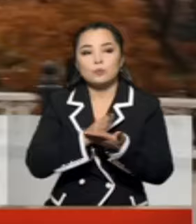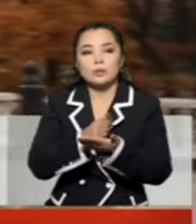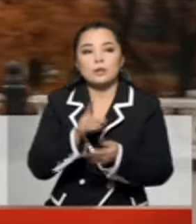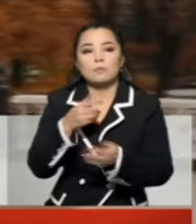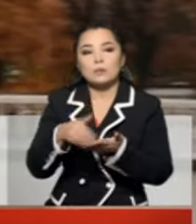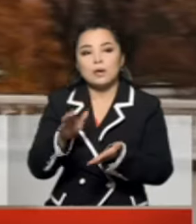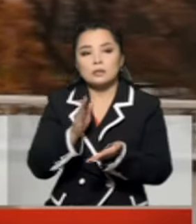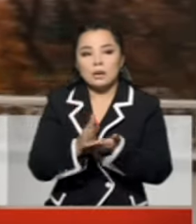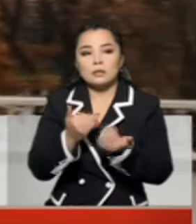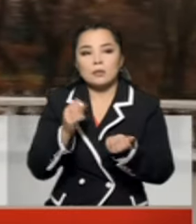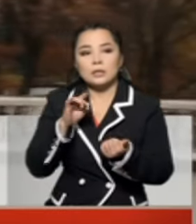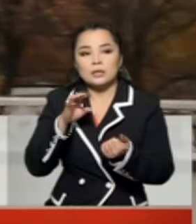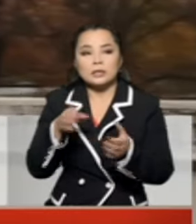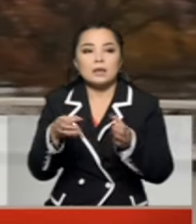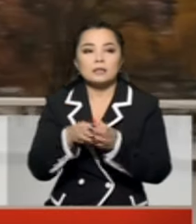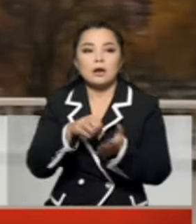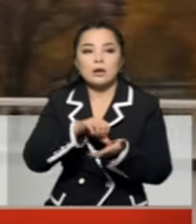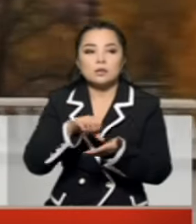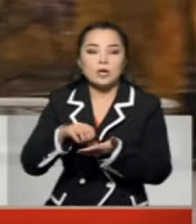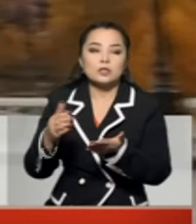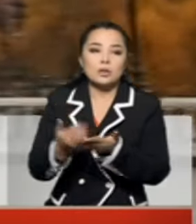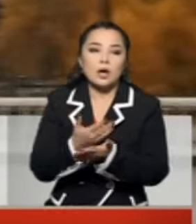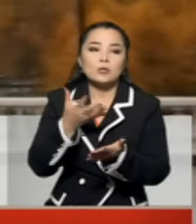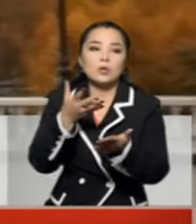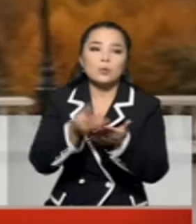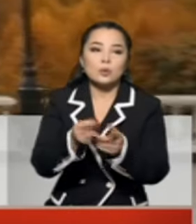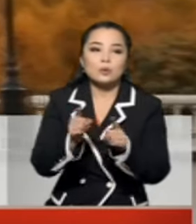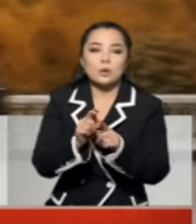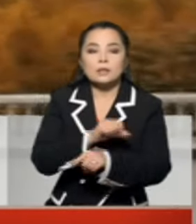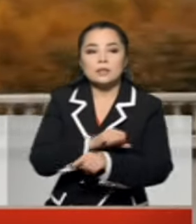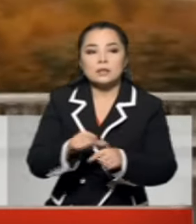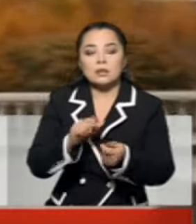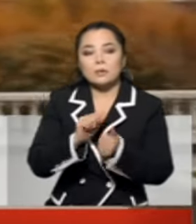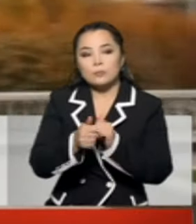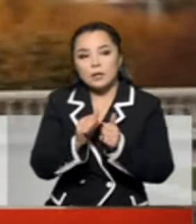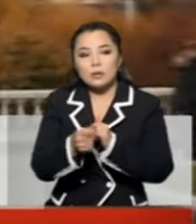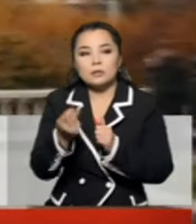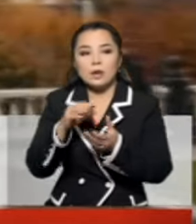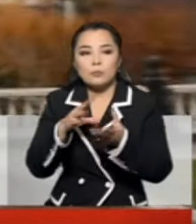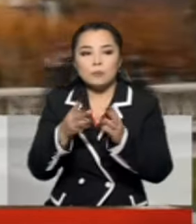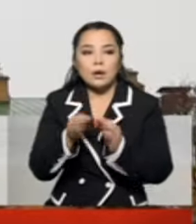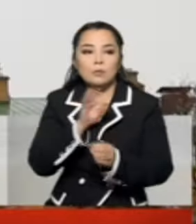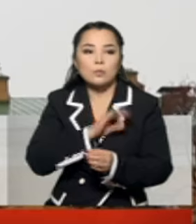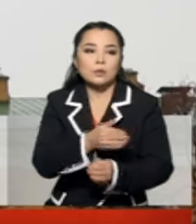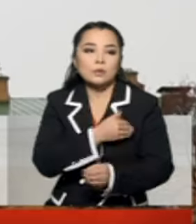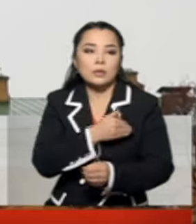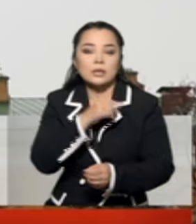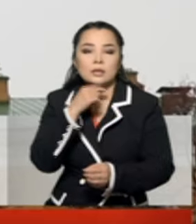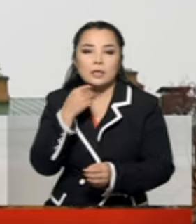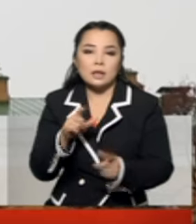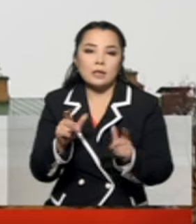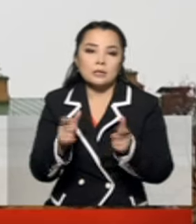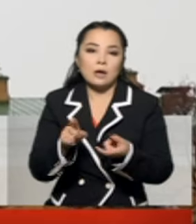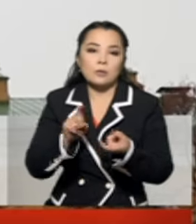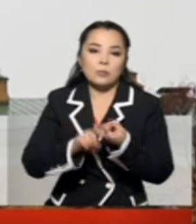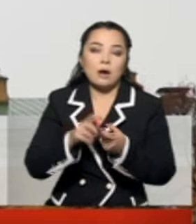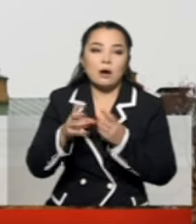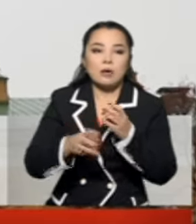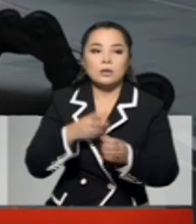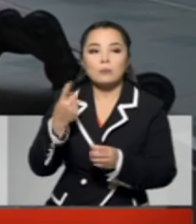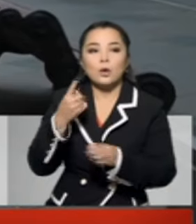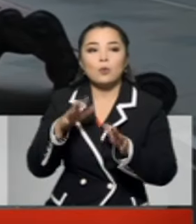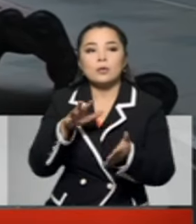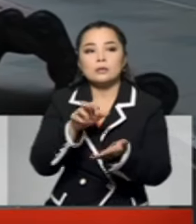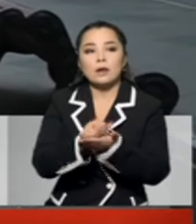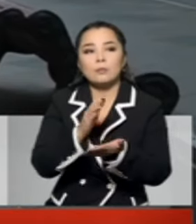тартты. БРИКС-ке қатысушы елдер жаңа төлем жүйесін сыртқы есеп айырысу үшін пайдаланбақ. Жалпы Ресей санкциялар бойынша әлемде бірінші